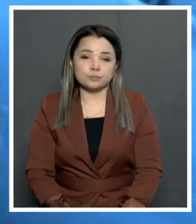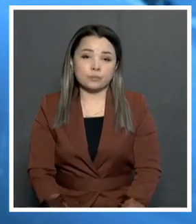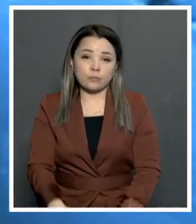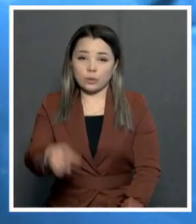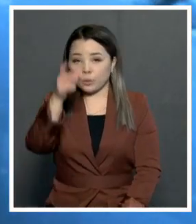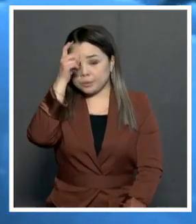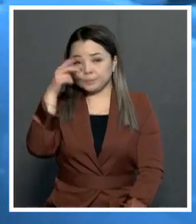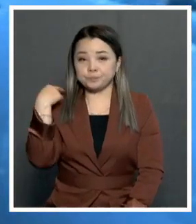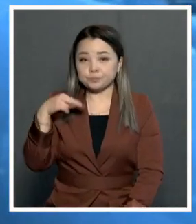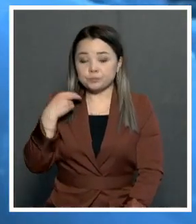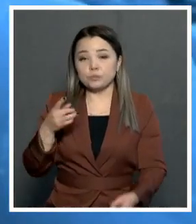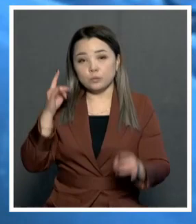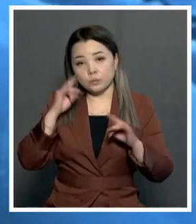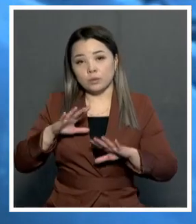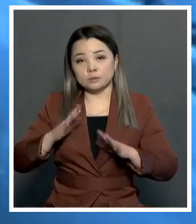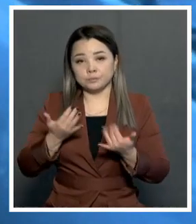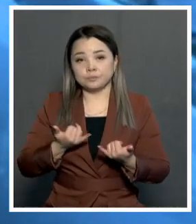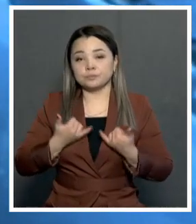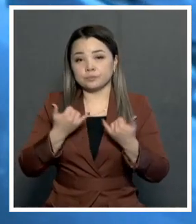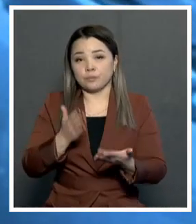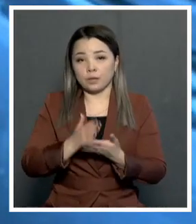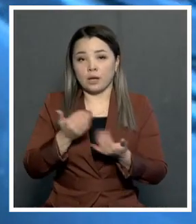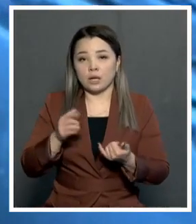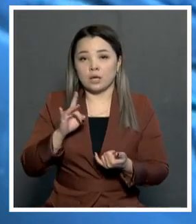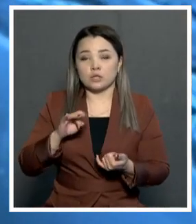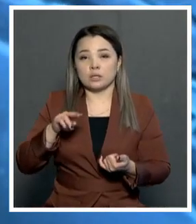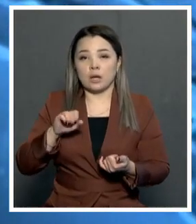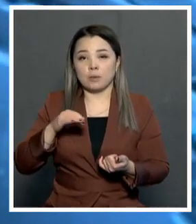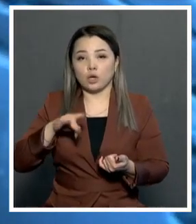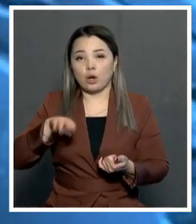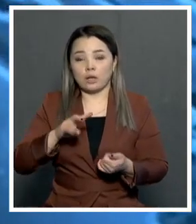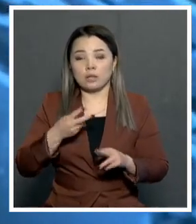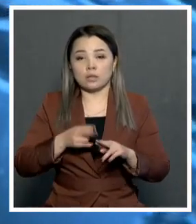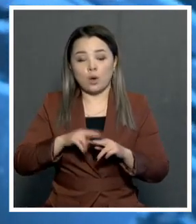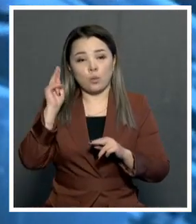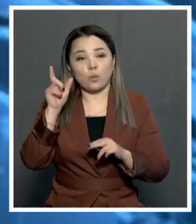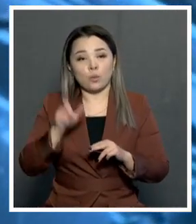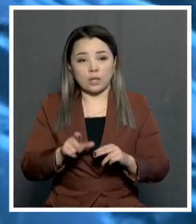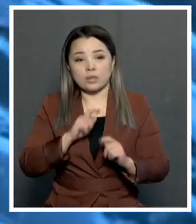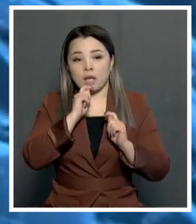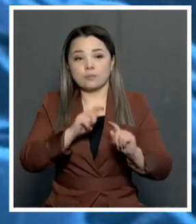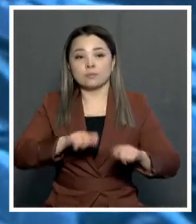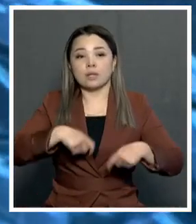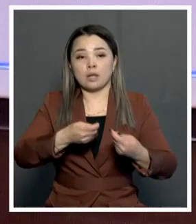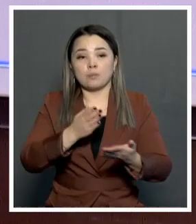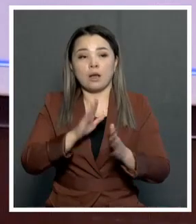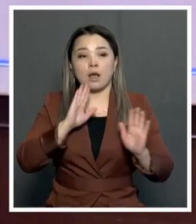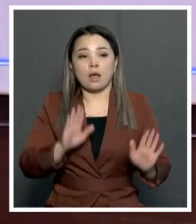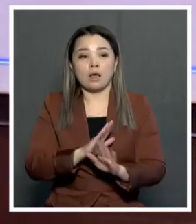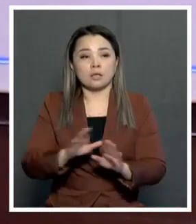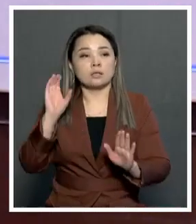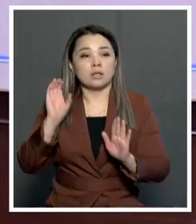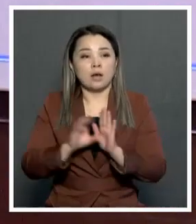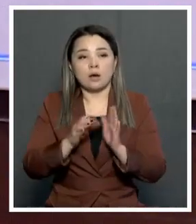Түркия президентінен тосын сый. Режеп Тайып Ердоған Шығыстағы Тарбағатай ауданының оқушысына сыйлық беріп жіберді. Ән тыңдауға